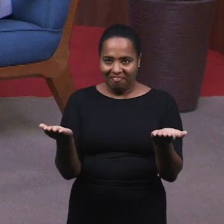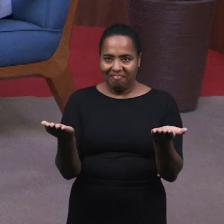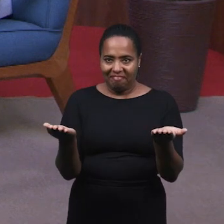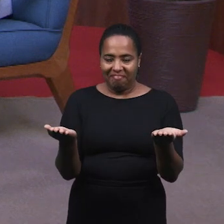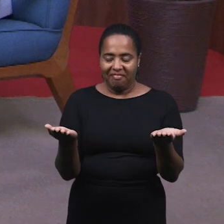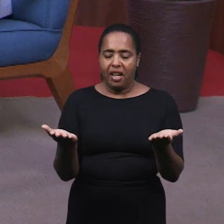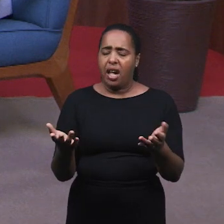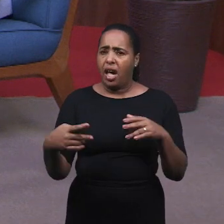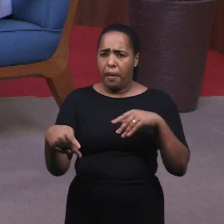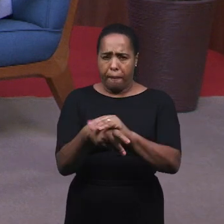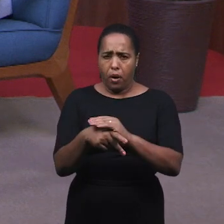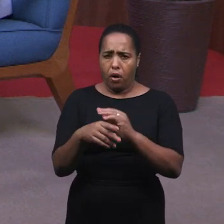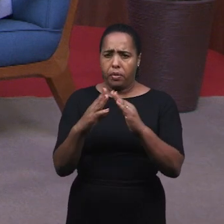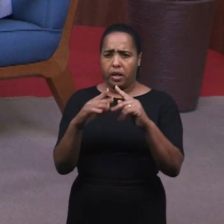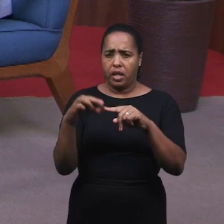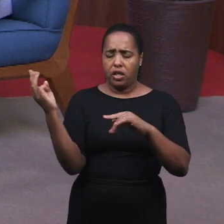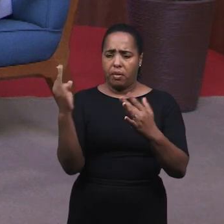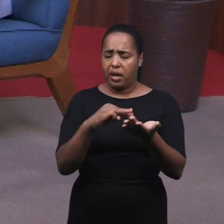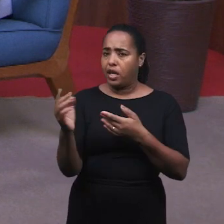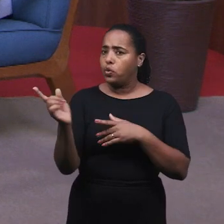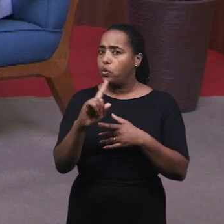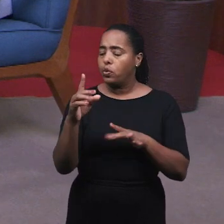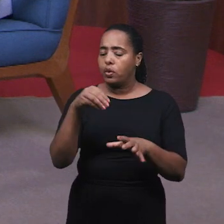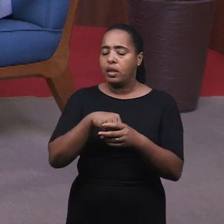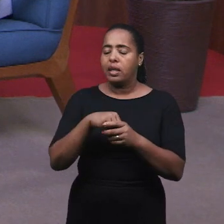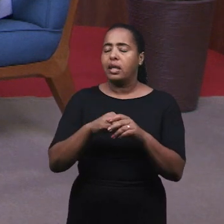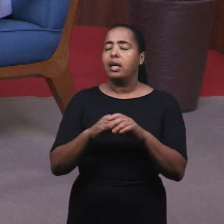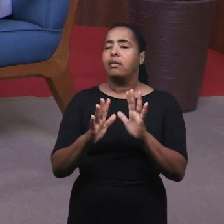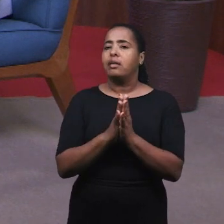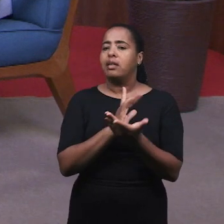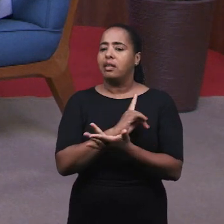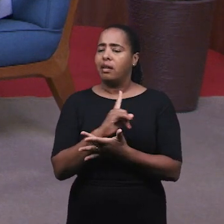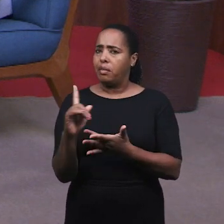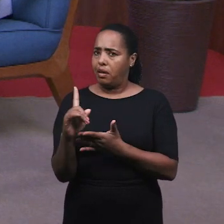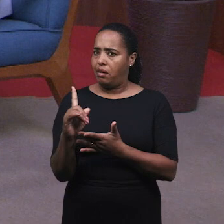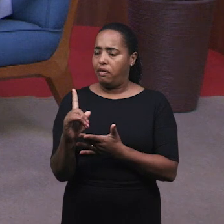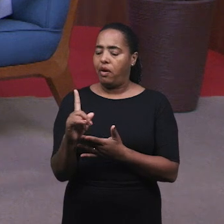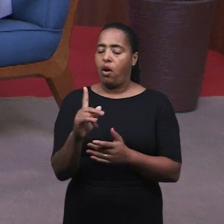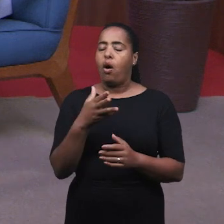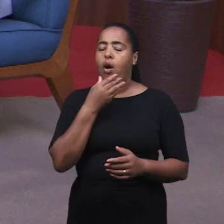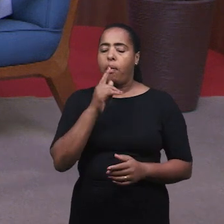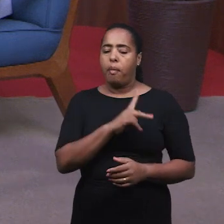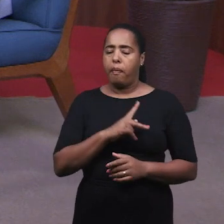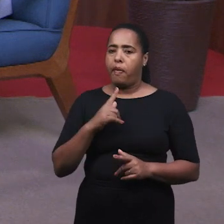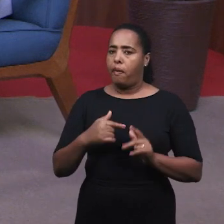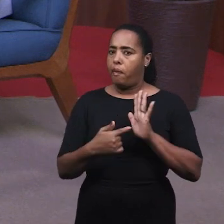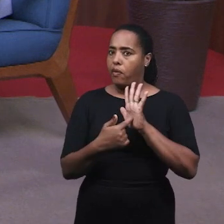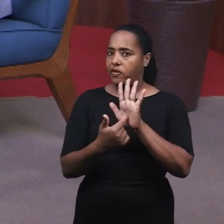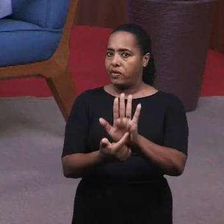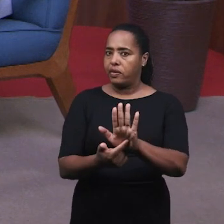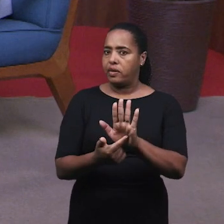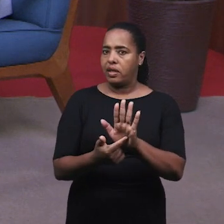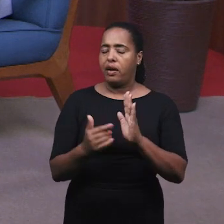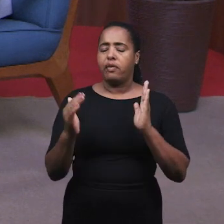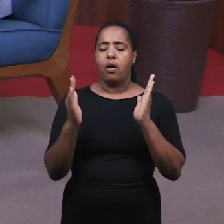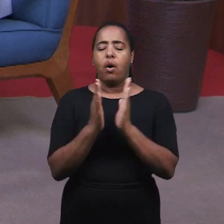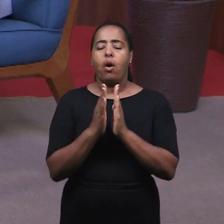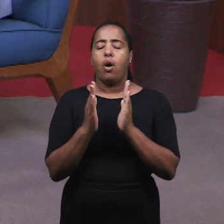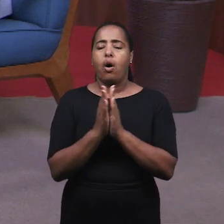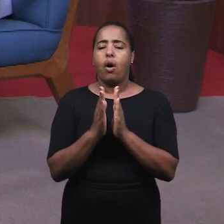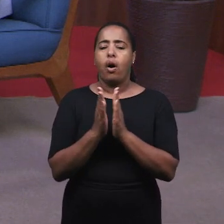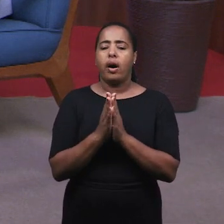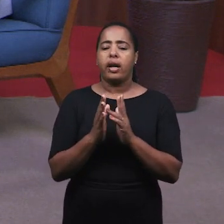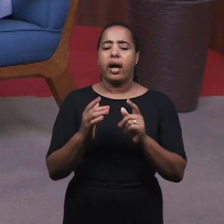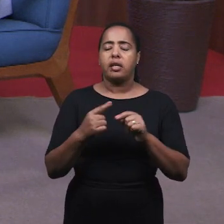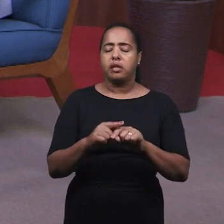a le mystère, c'est une chose de l'Église Maranatha. Non, voici dans la parole. Paul, il parlait sur ça. Nous devons